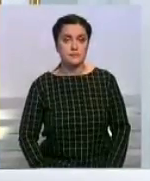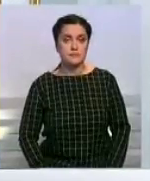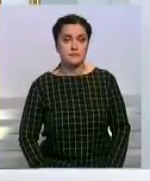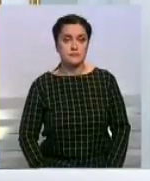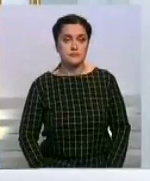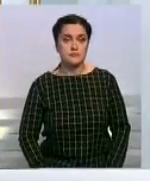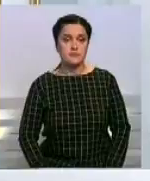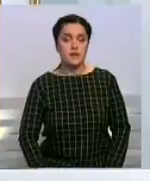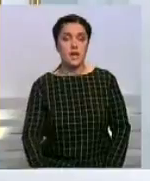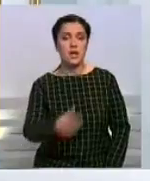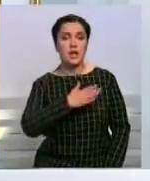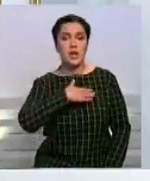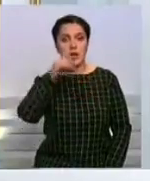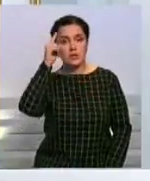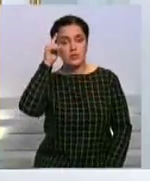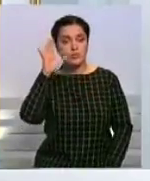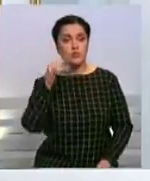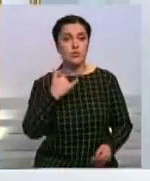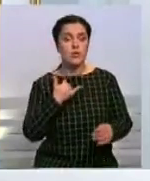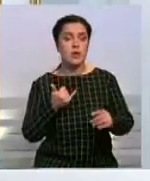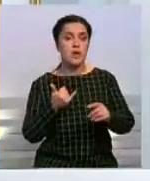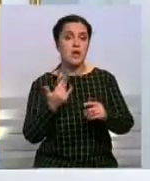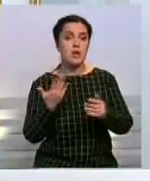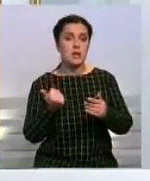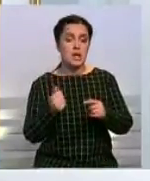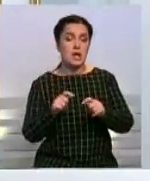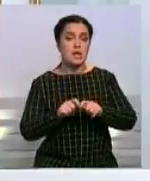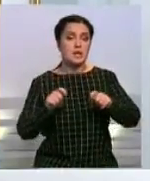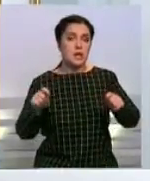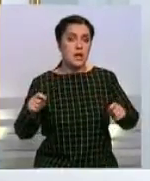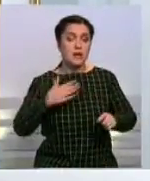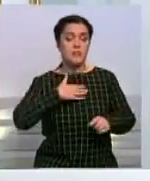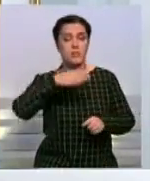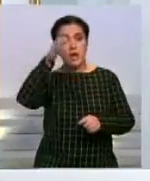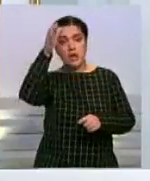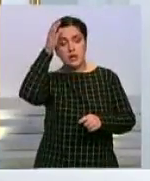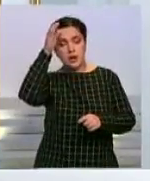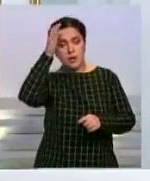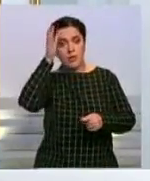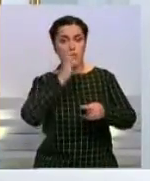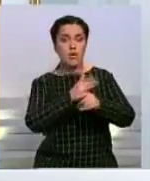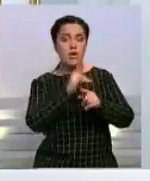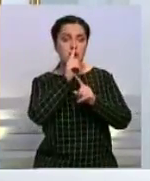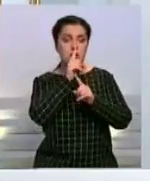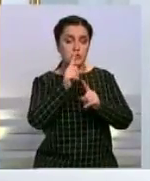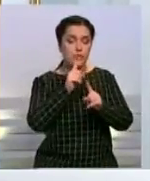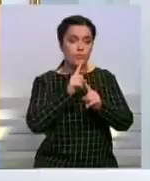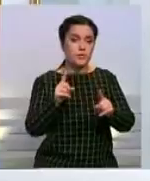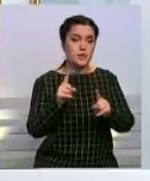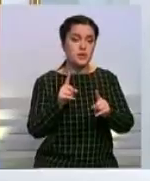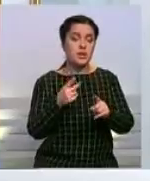нашей науки многие моменты многие особенности